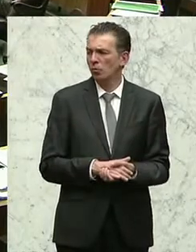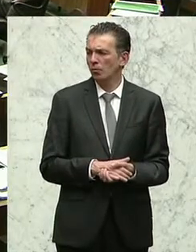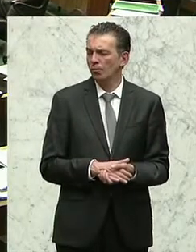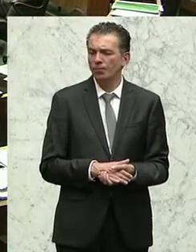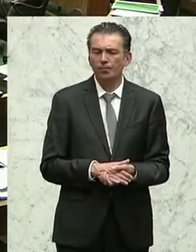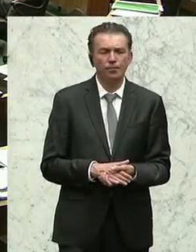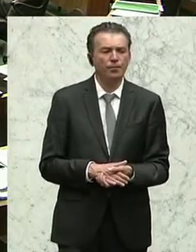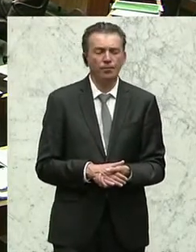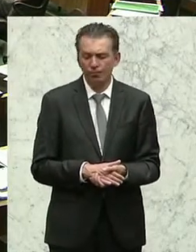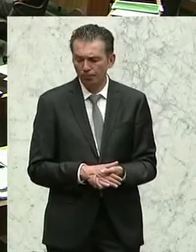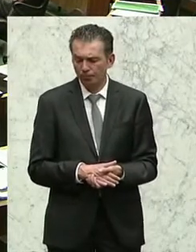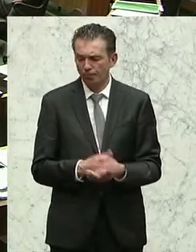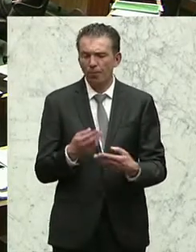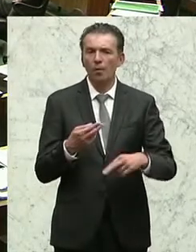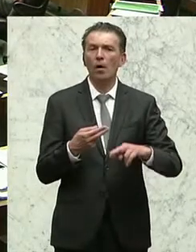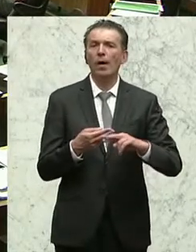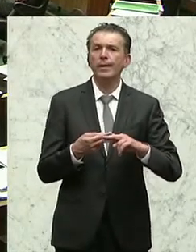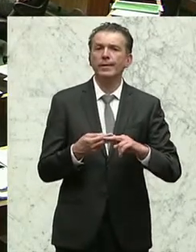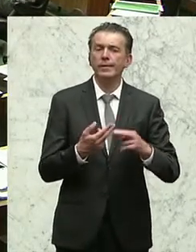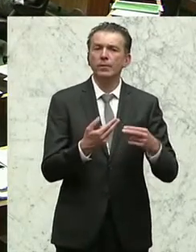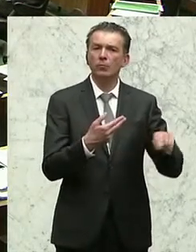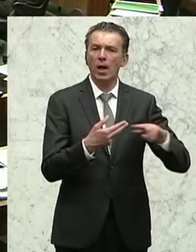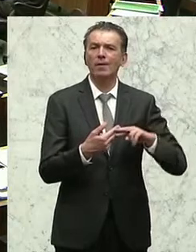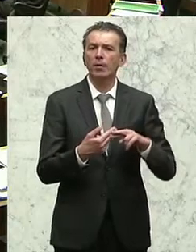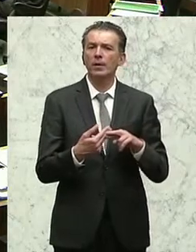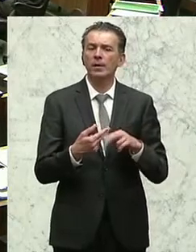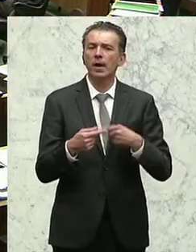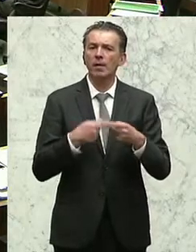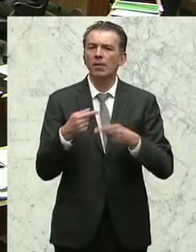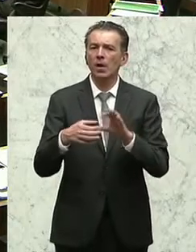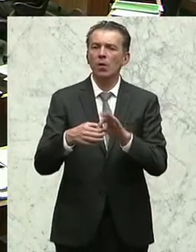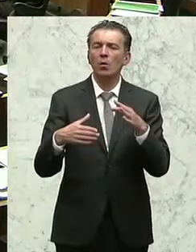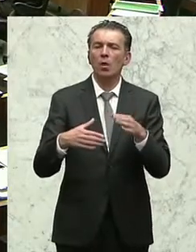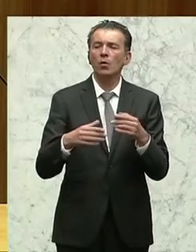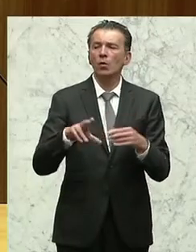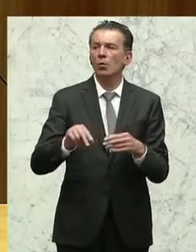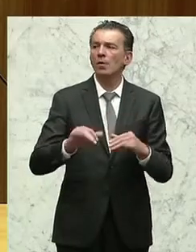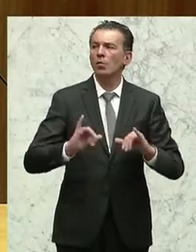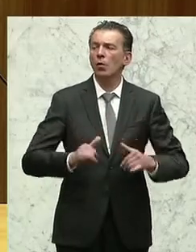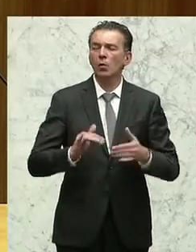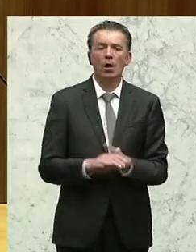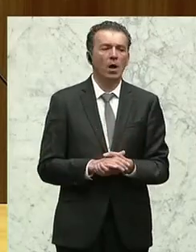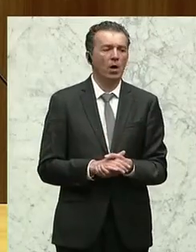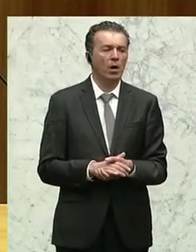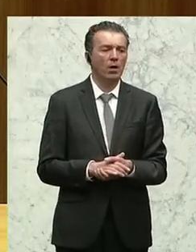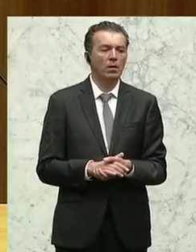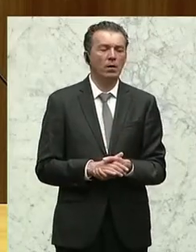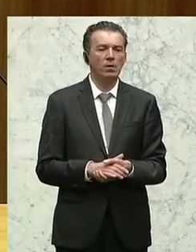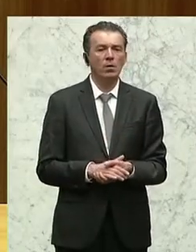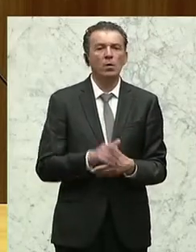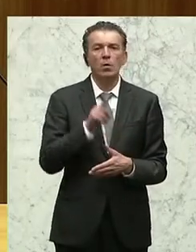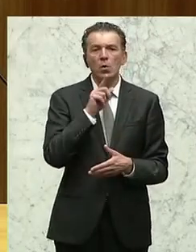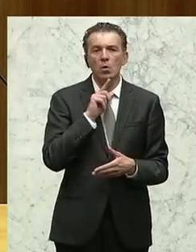Beschlussfassung vorliegt. Und er hat mir zugeschrieben, dass die Entwicklung der Autonomie in Südtirol einzig und alleine